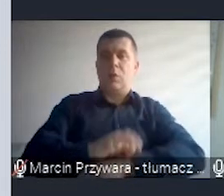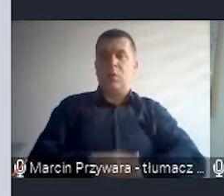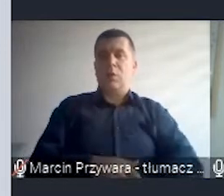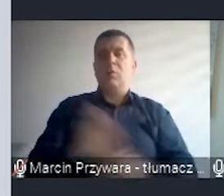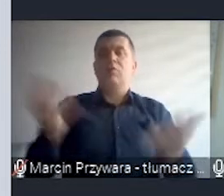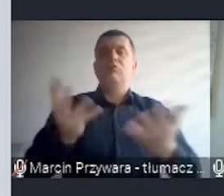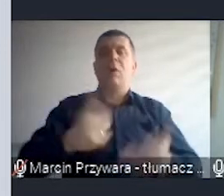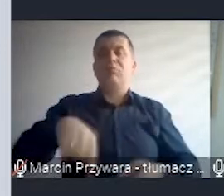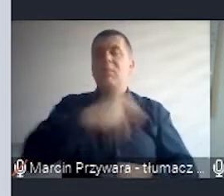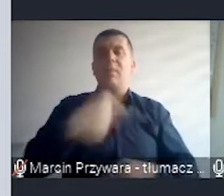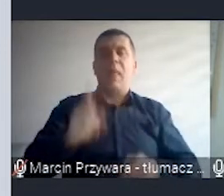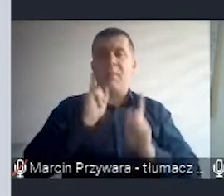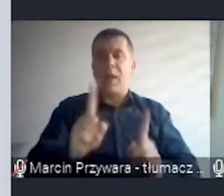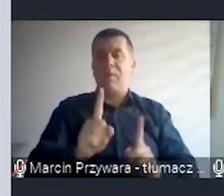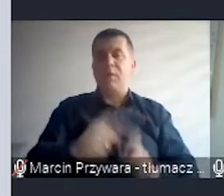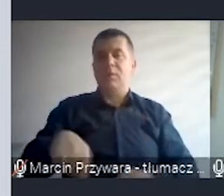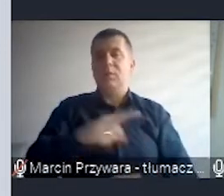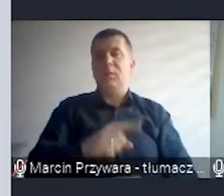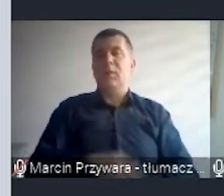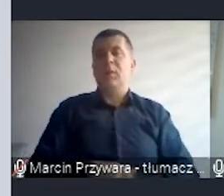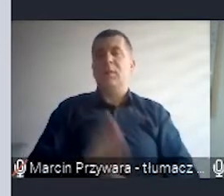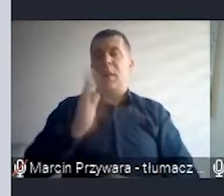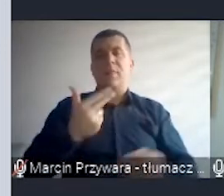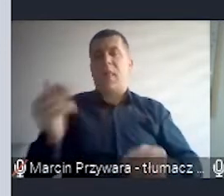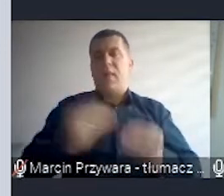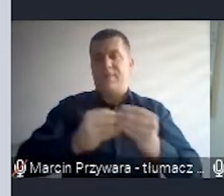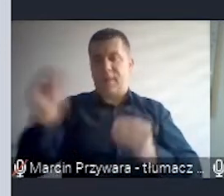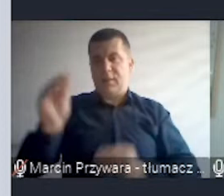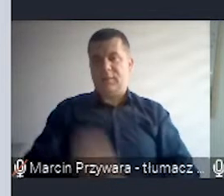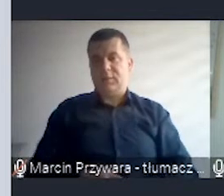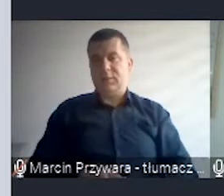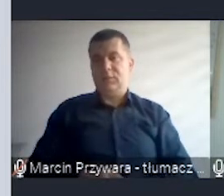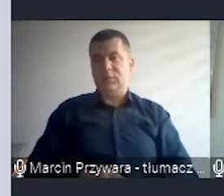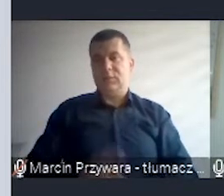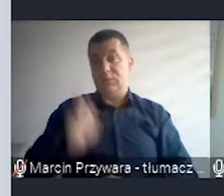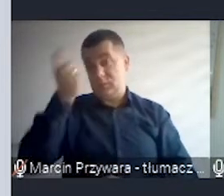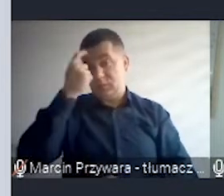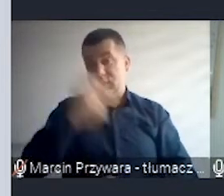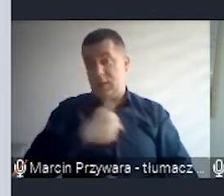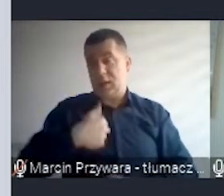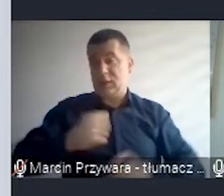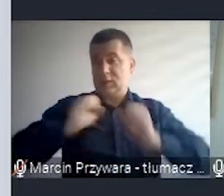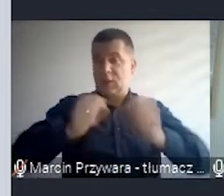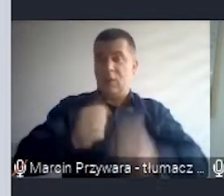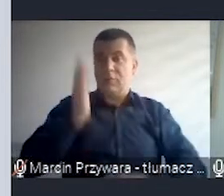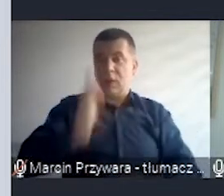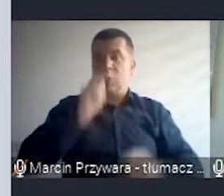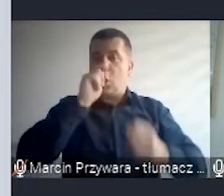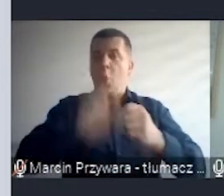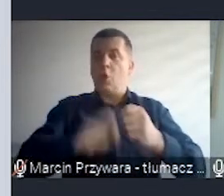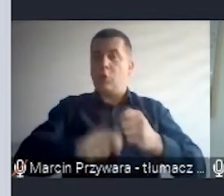tych nieprawidłowości i nadużyć będziemy mieli najwięcej. Kluczem do tego naszego działania będzie